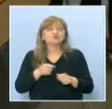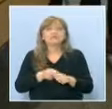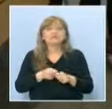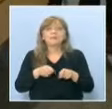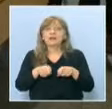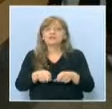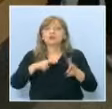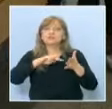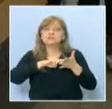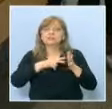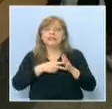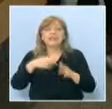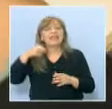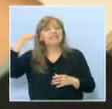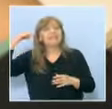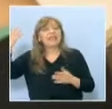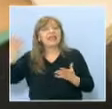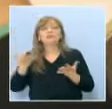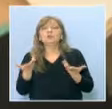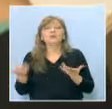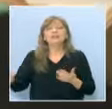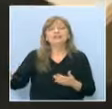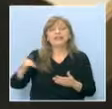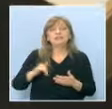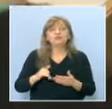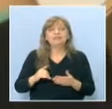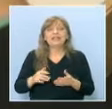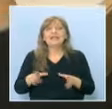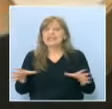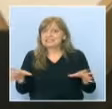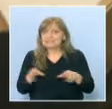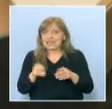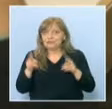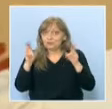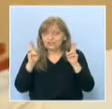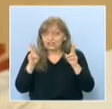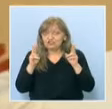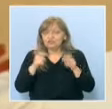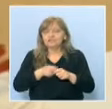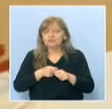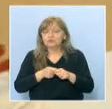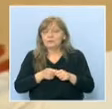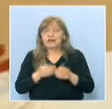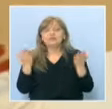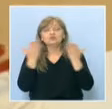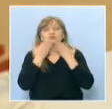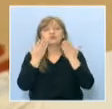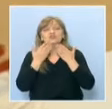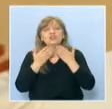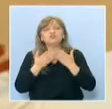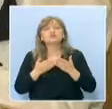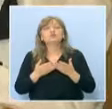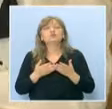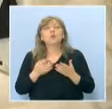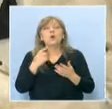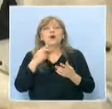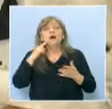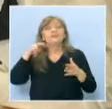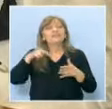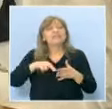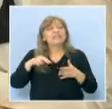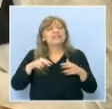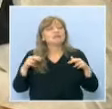от училищното настоятелство ли дойде или съвместно пак решихте да направите този нов облик